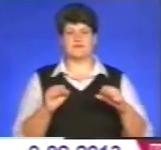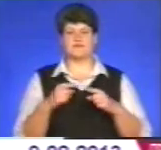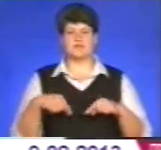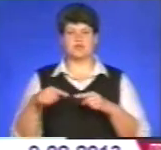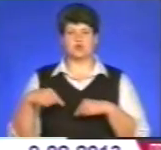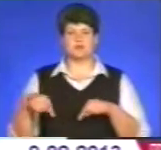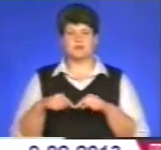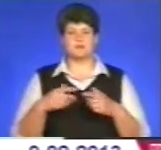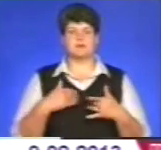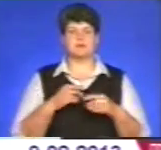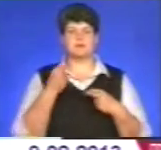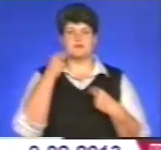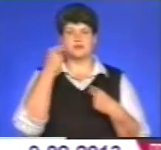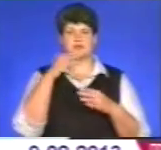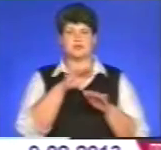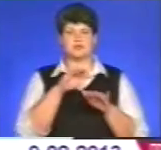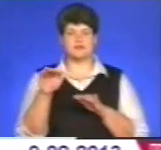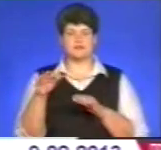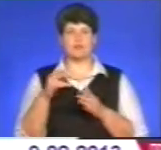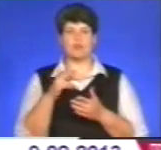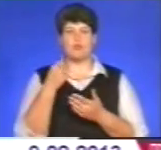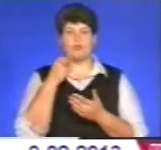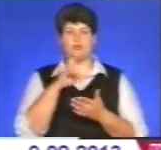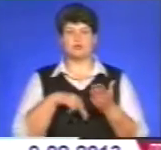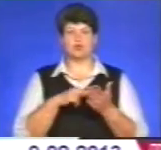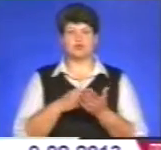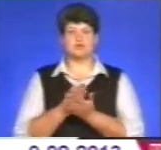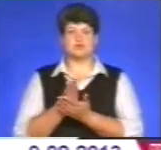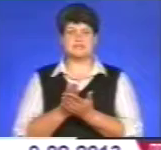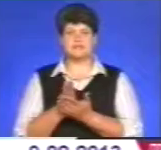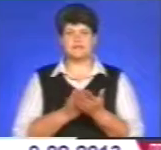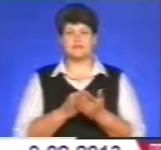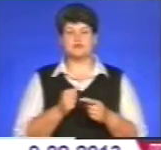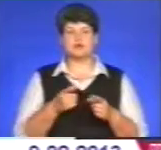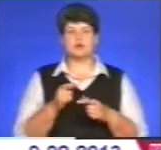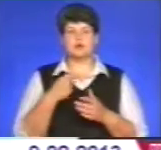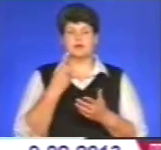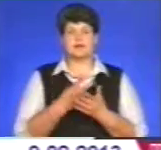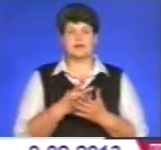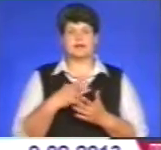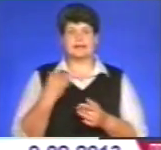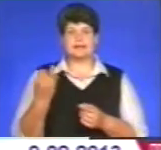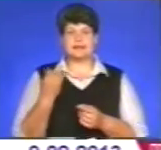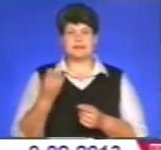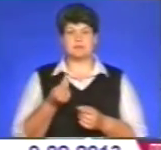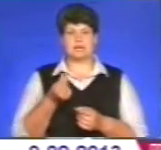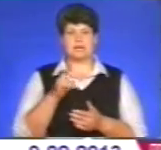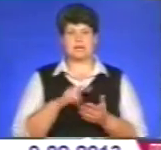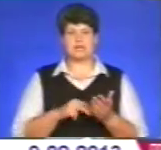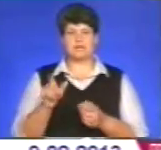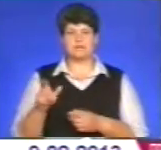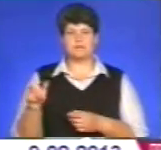системно підвищуємо рівень податкового та митного сервісу, орієнтуючись на інтереси та очікування платників.